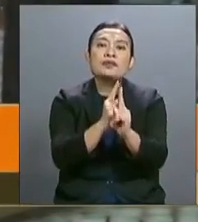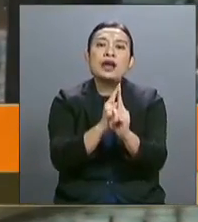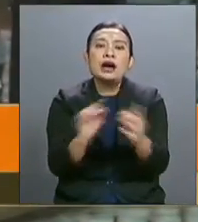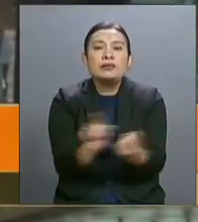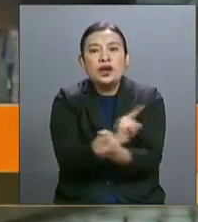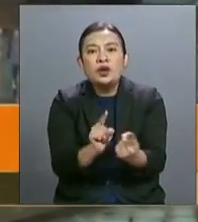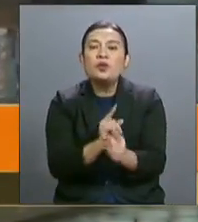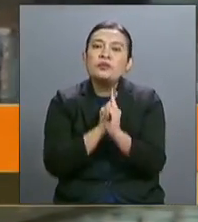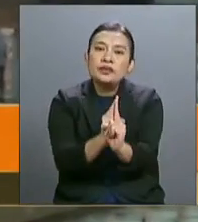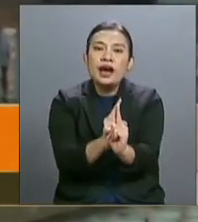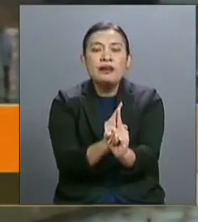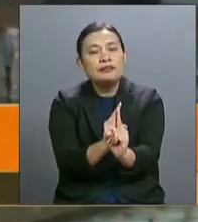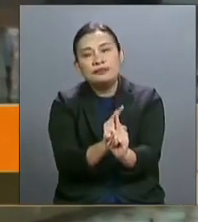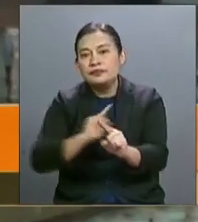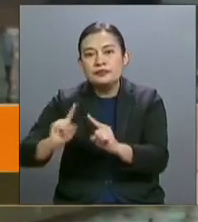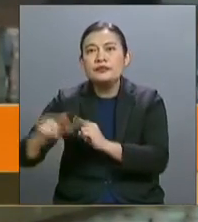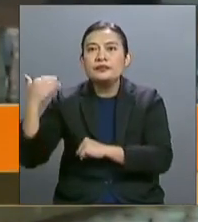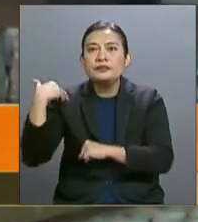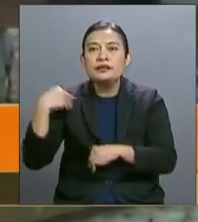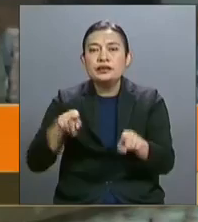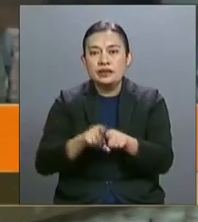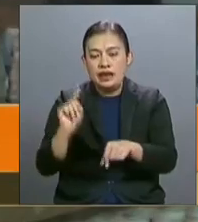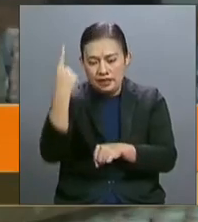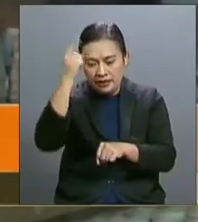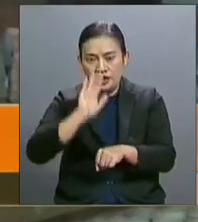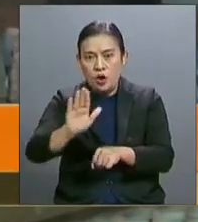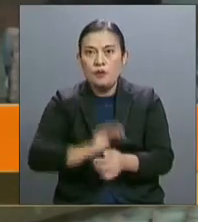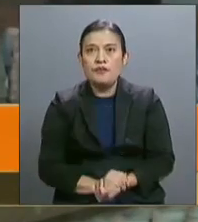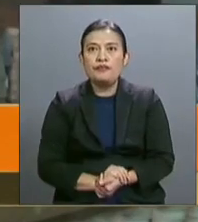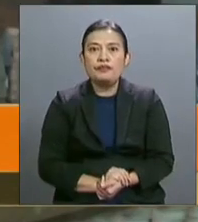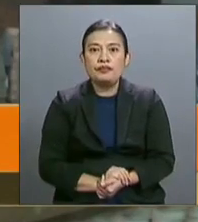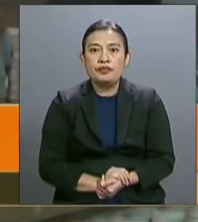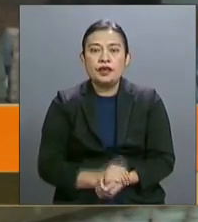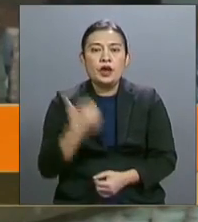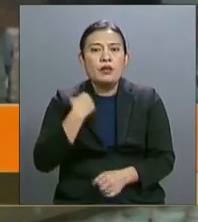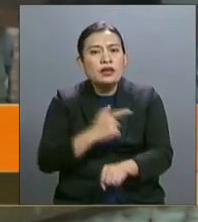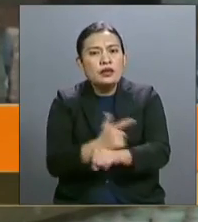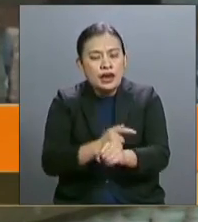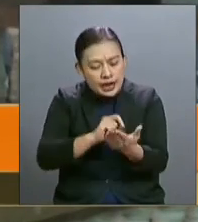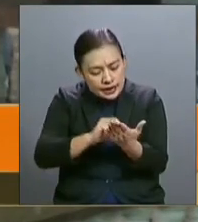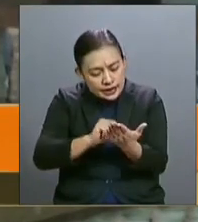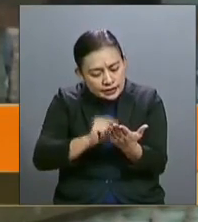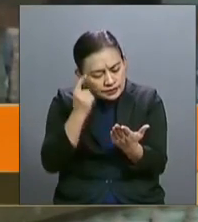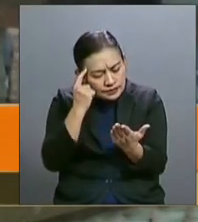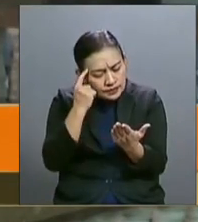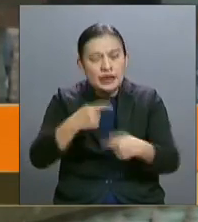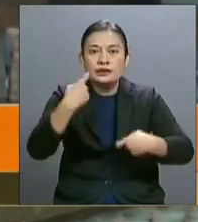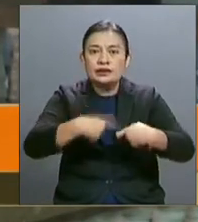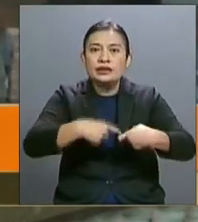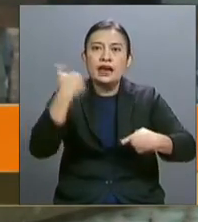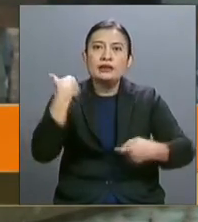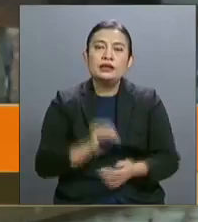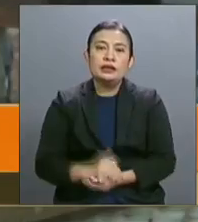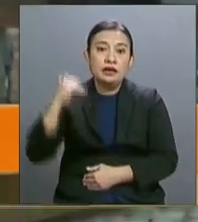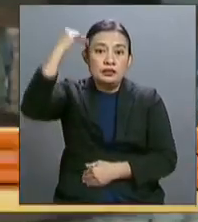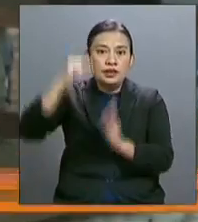คสมัยใช่แต่ว่าก็ต้องให้เวลาแกแกะเพลงนิดนึงอย่างบางเพลงก็ค่อนข้างยากอย่างพี่แจ๊สก็จะถ